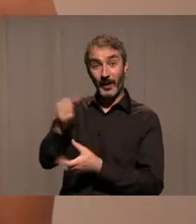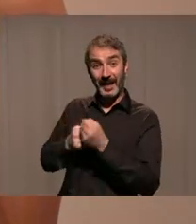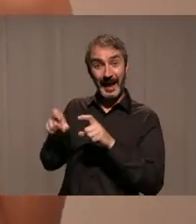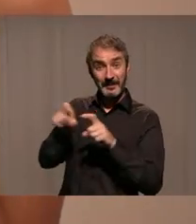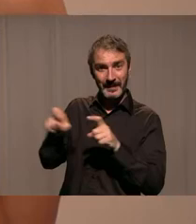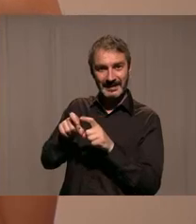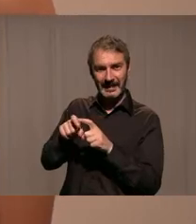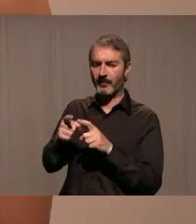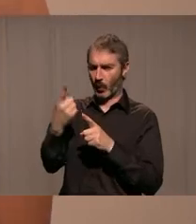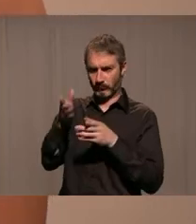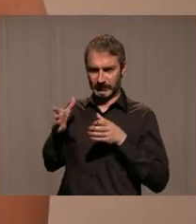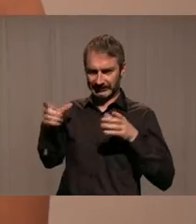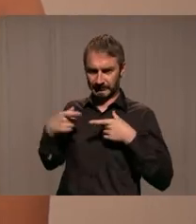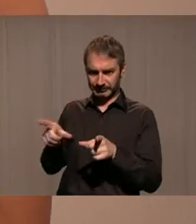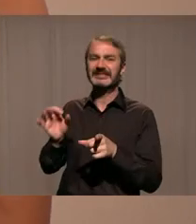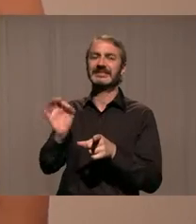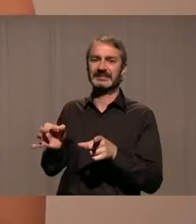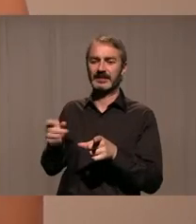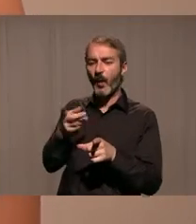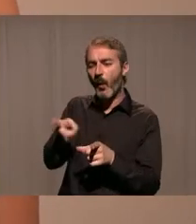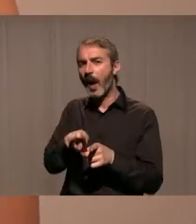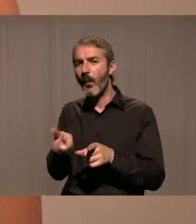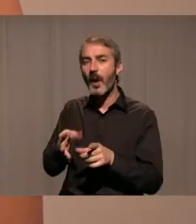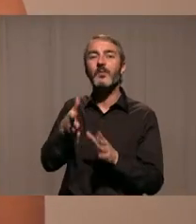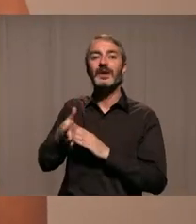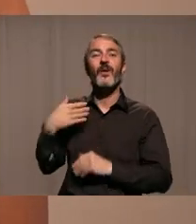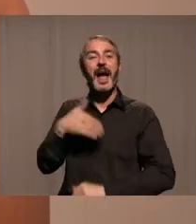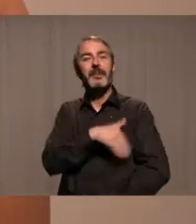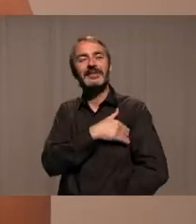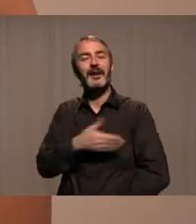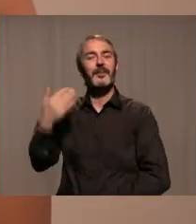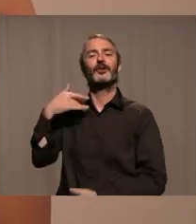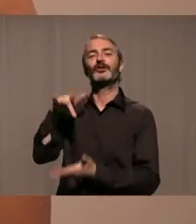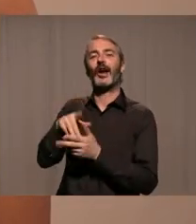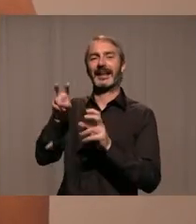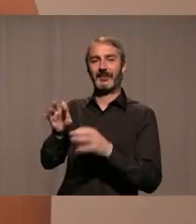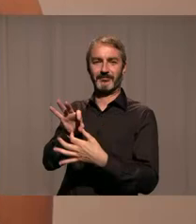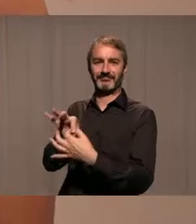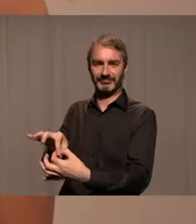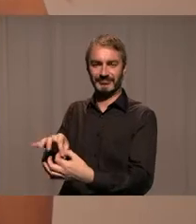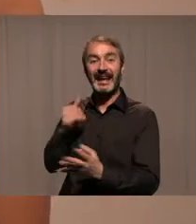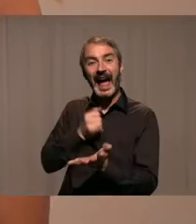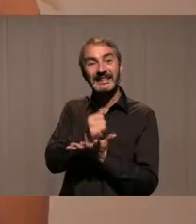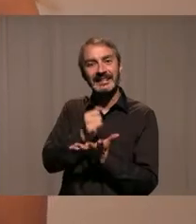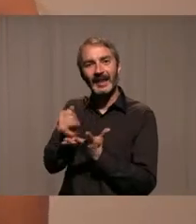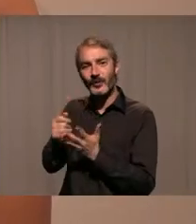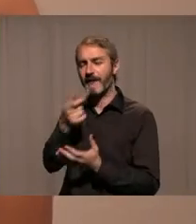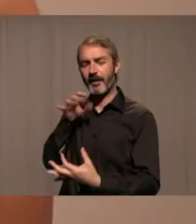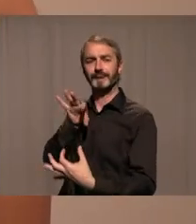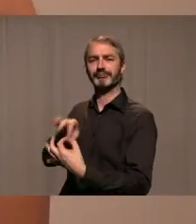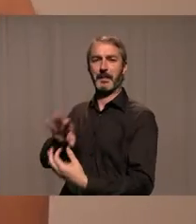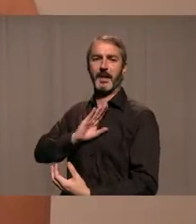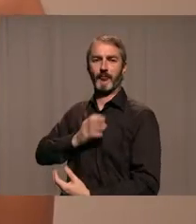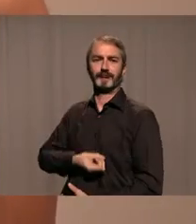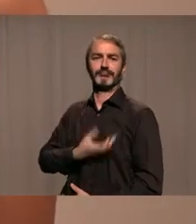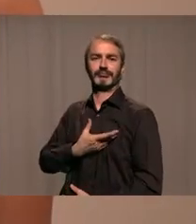estava segura que volia fer-ne. Que sí? Sí, perquè el batxillerat ja vaig començar amb aquest tema i per les assignatures que tenia ja vaig veure que era el meu